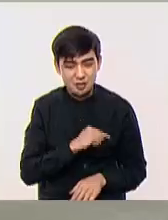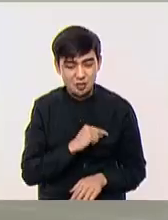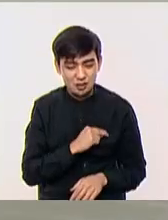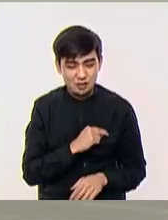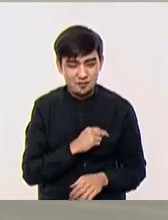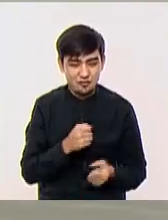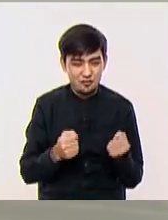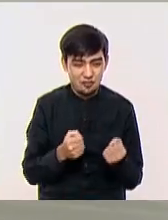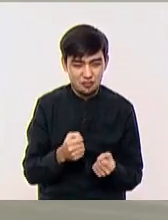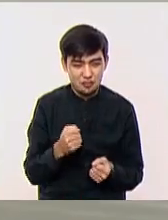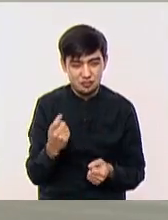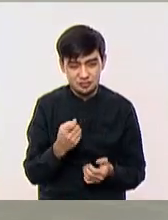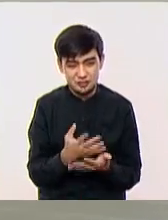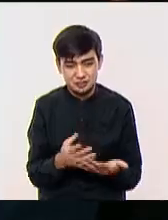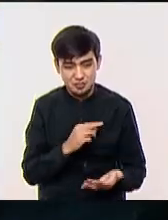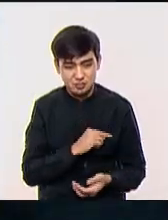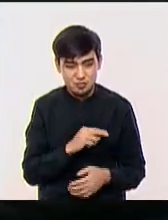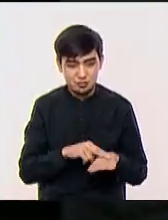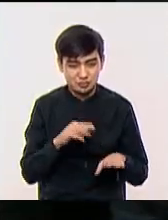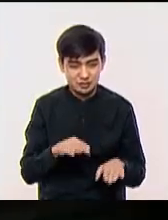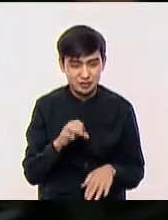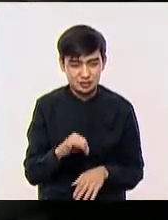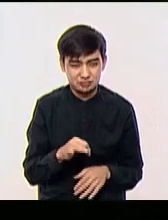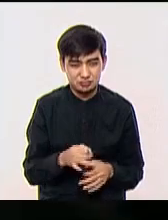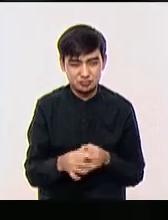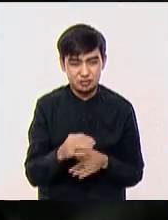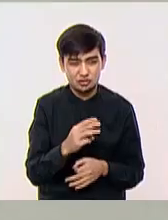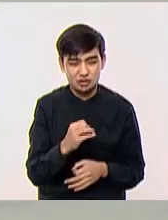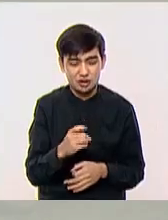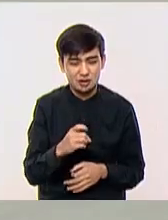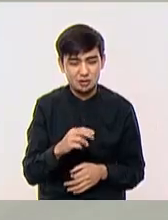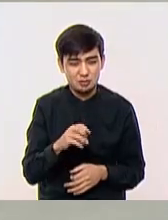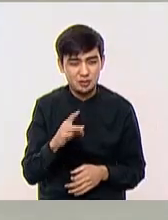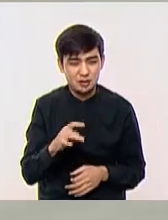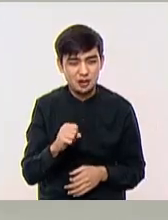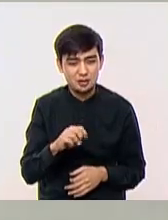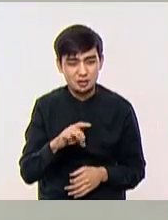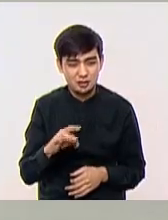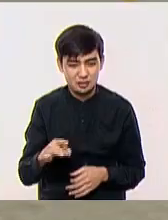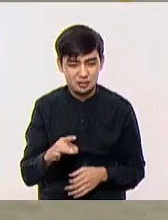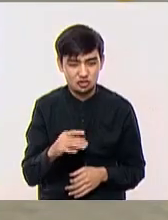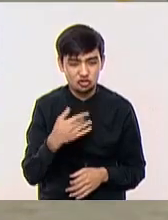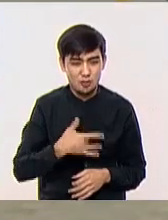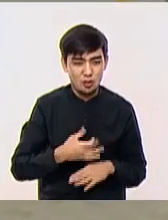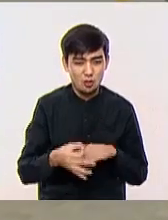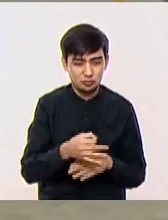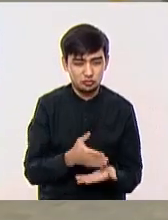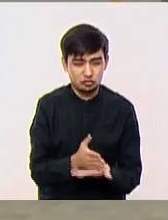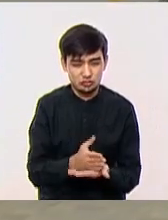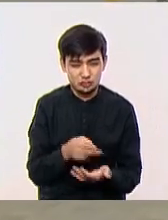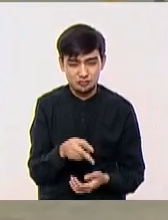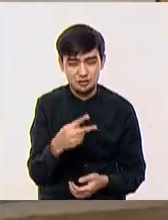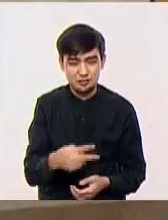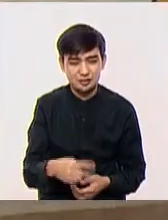полицейским водителем автохозяйства. Уроженец аула Шахпах-Ата Жамбылской области, служил в органах с